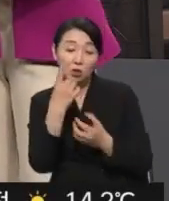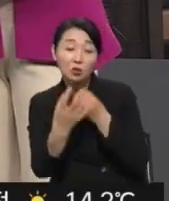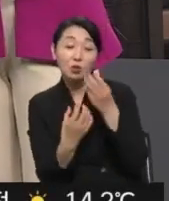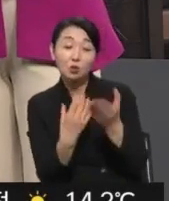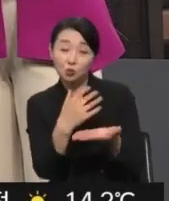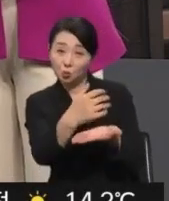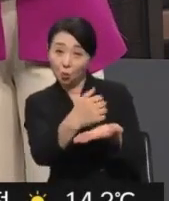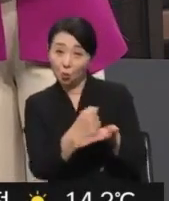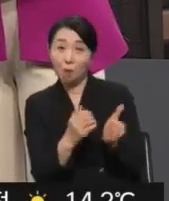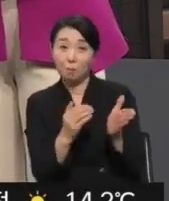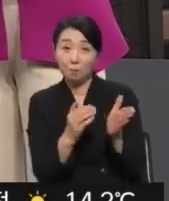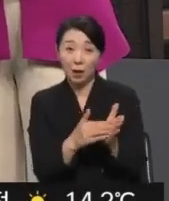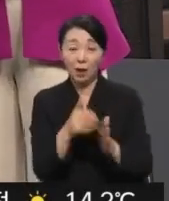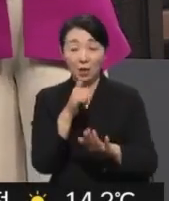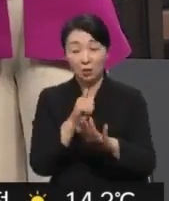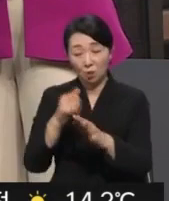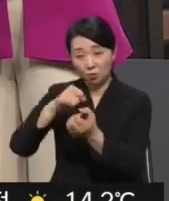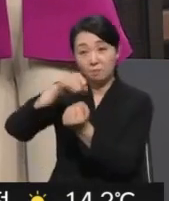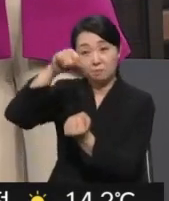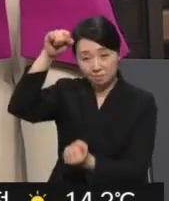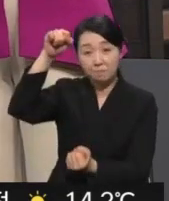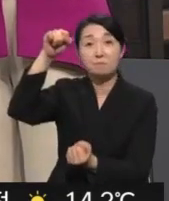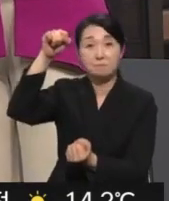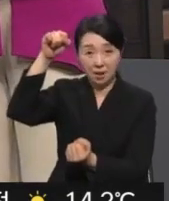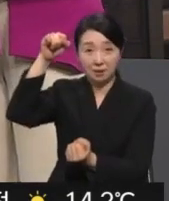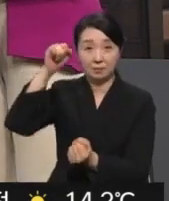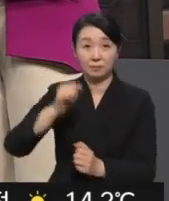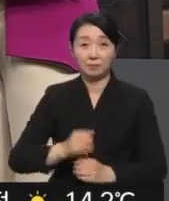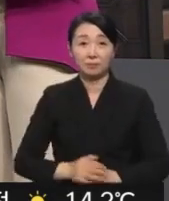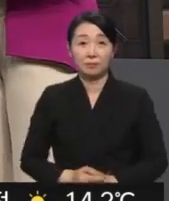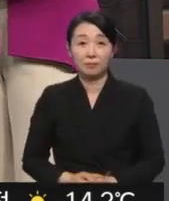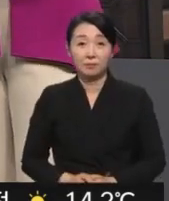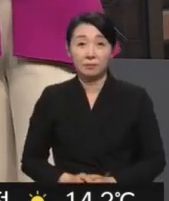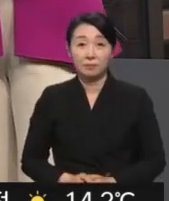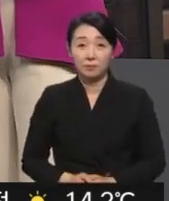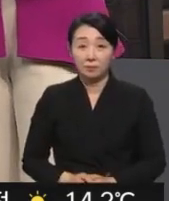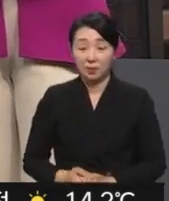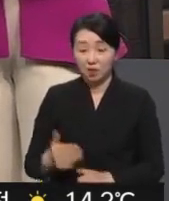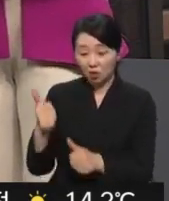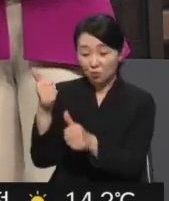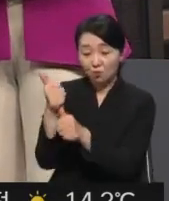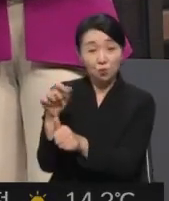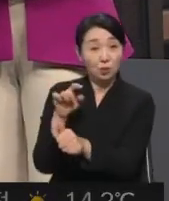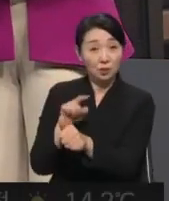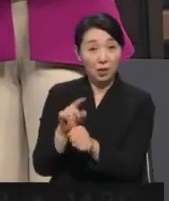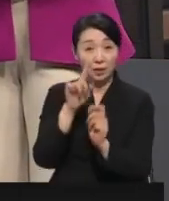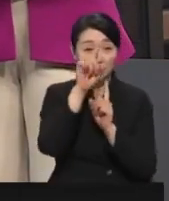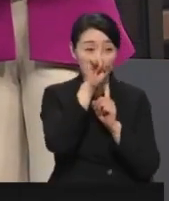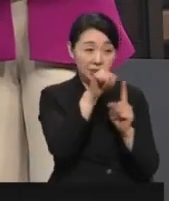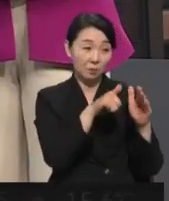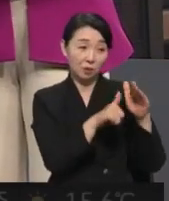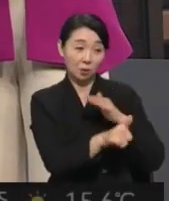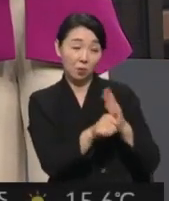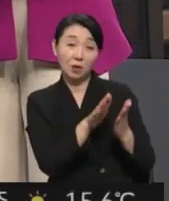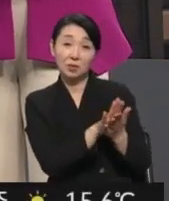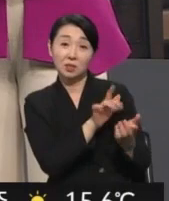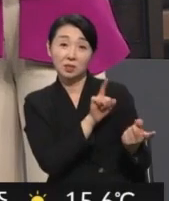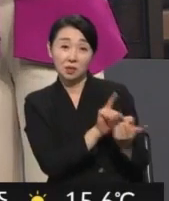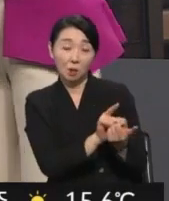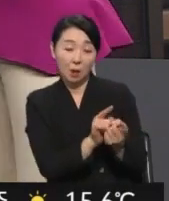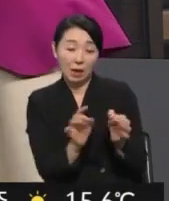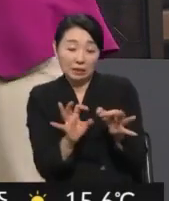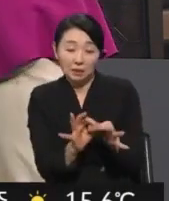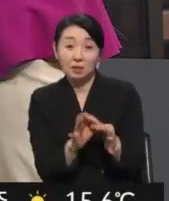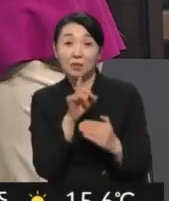확보하고 체포영장까지 발부를 받은 것으로 알려지는데요. 김 부원장은 이재명 대표가 직접 이